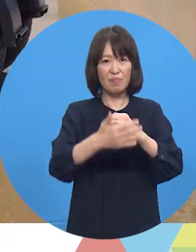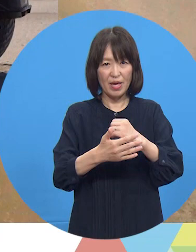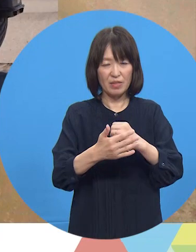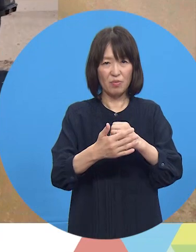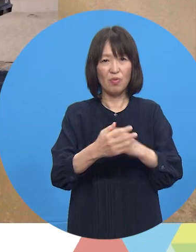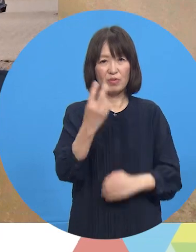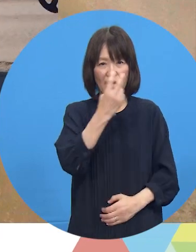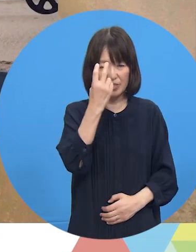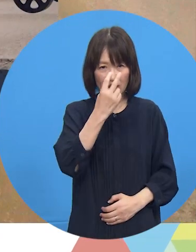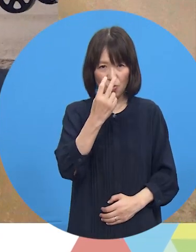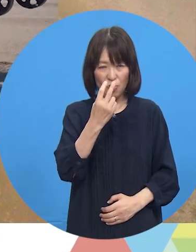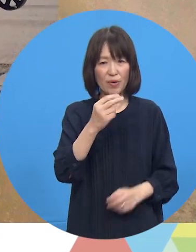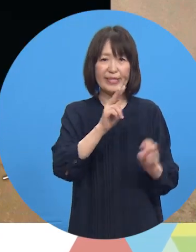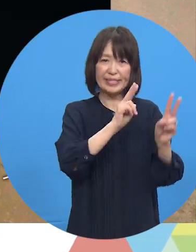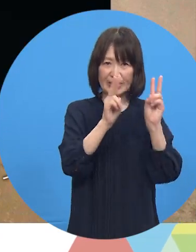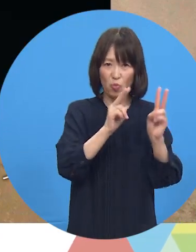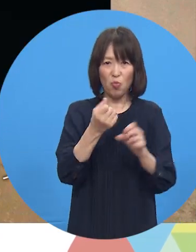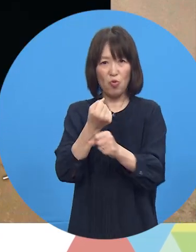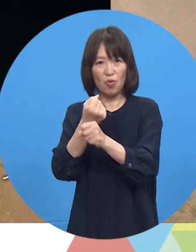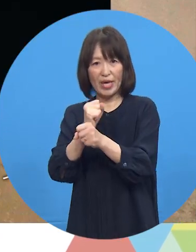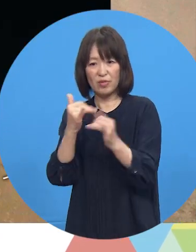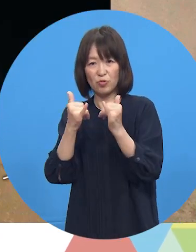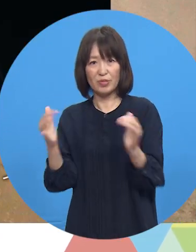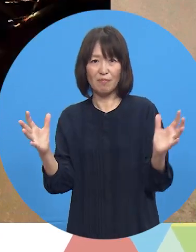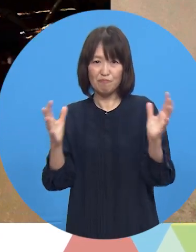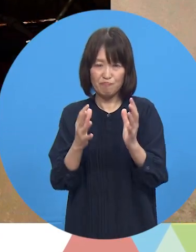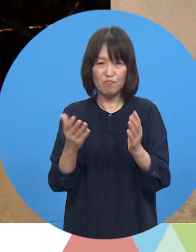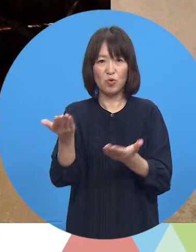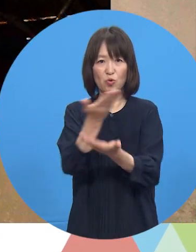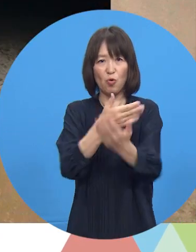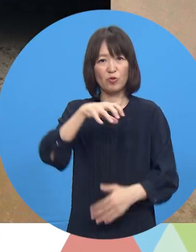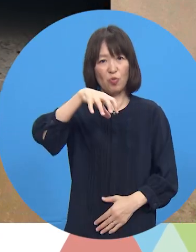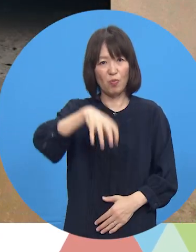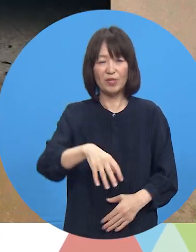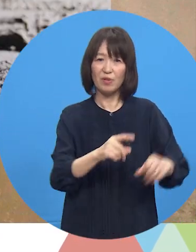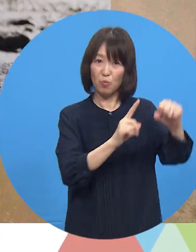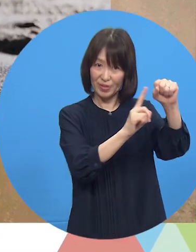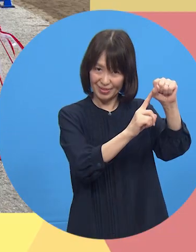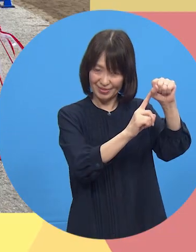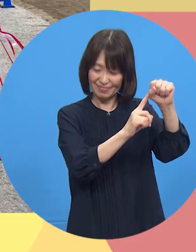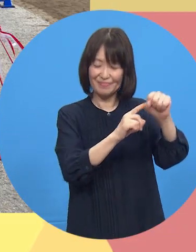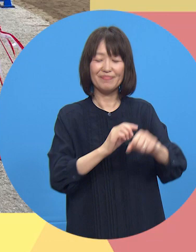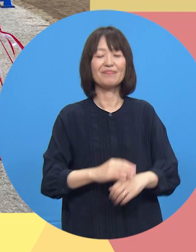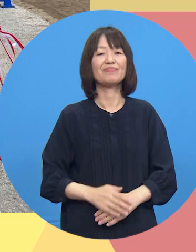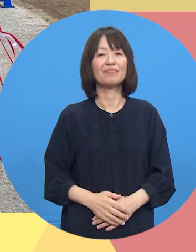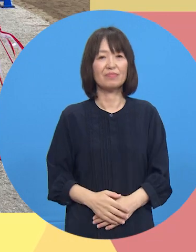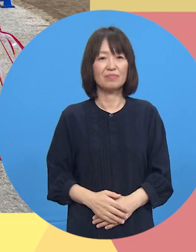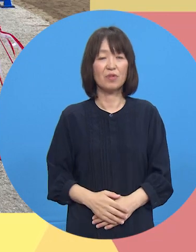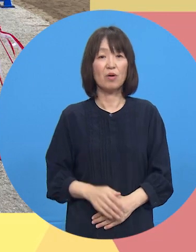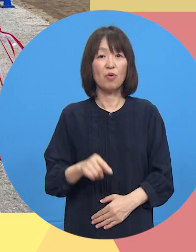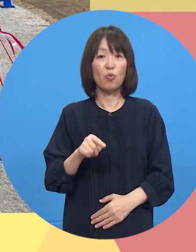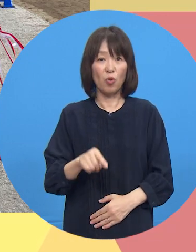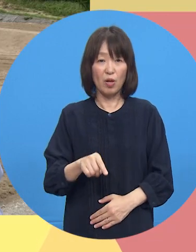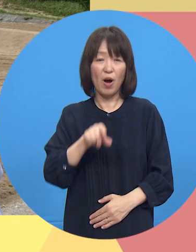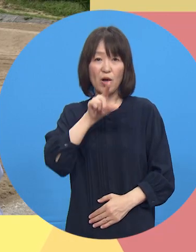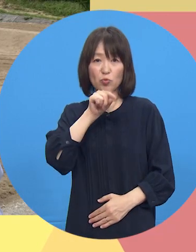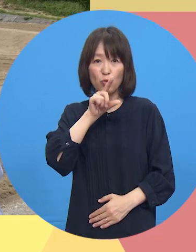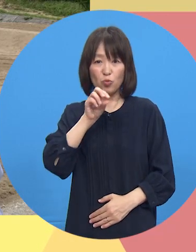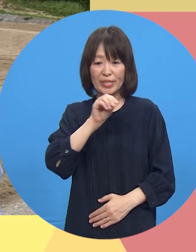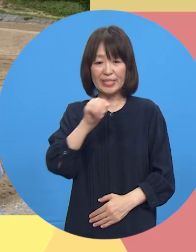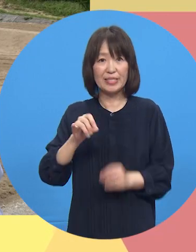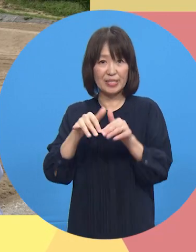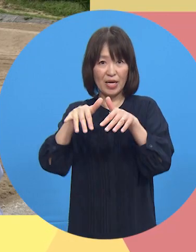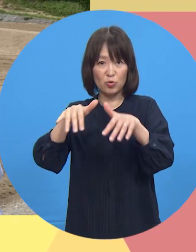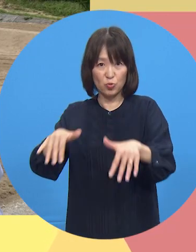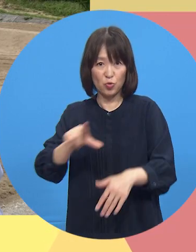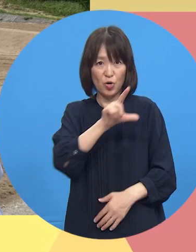企業や研究者が交流するような場になっていくことが目指す姿です。 それは鳥取砂丘月面